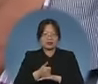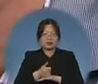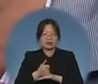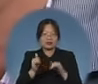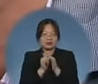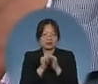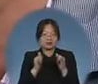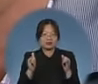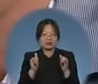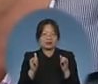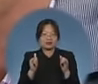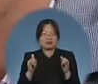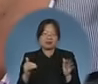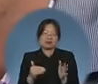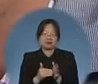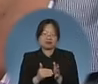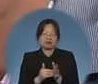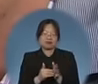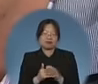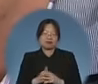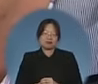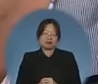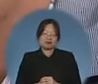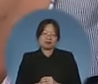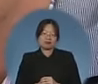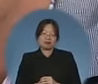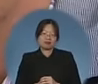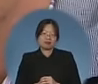결국은 사람이다라는 것을